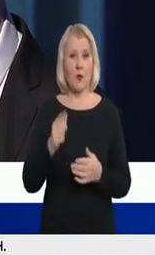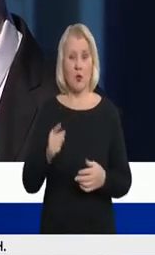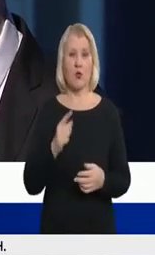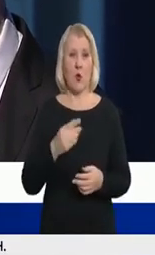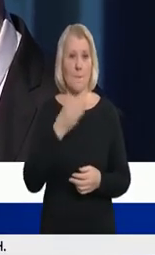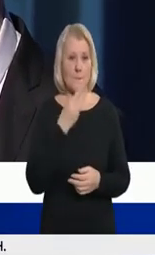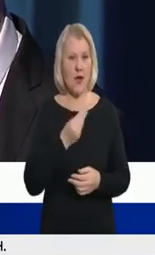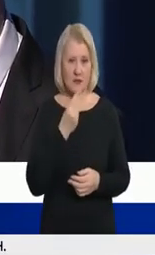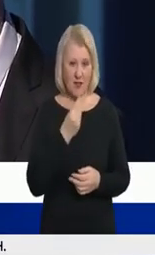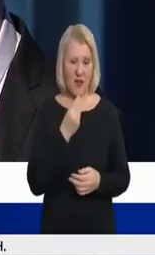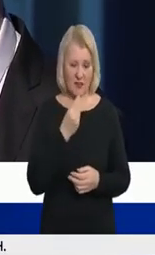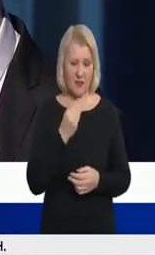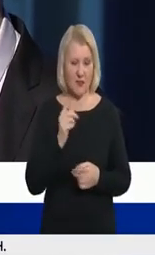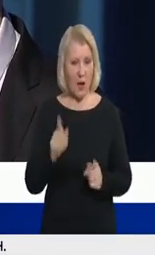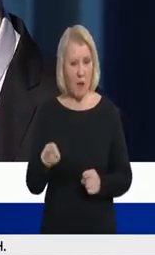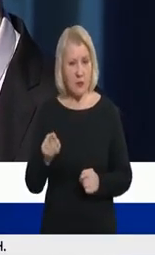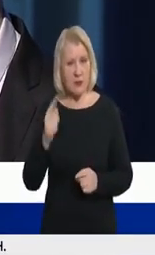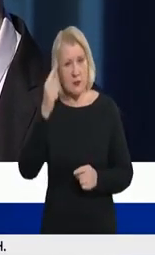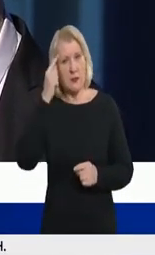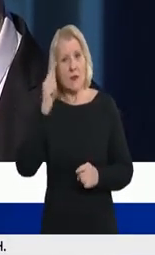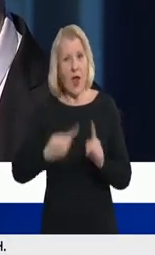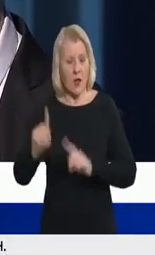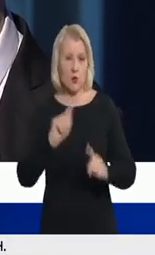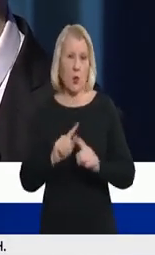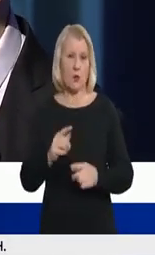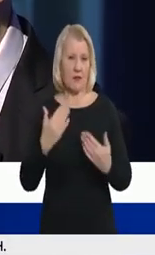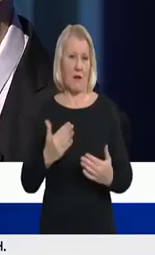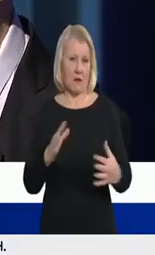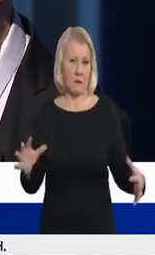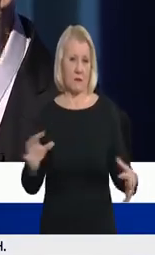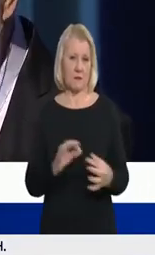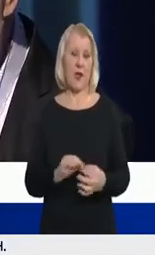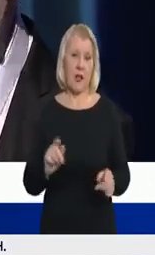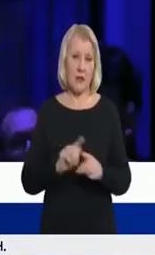velmi aktuální. Děkuji. A to nebudu mluvit o tom, nebát se a nekrást. Děkuji.